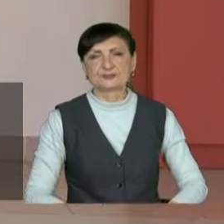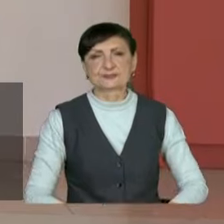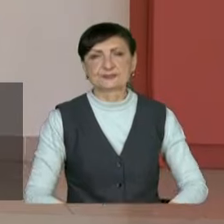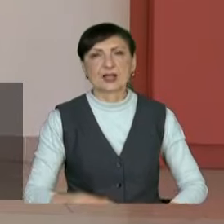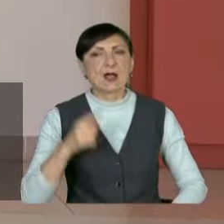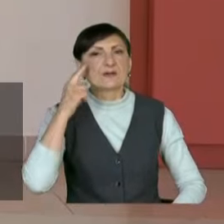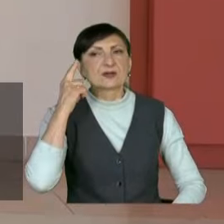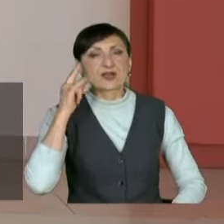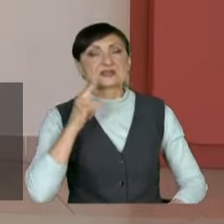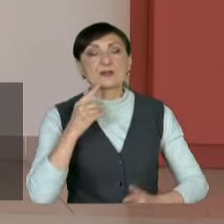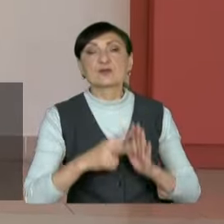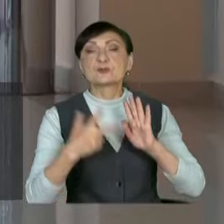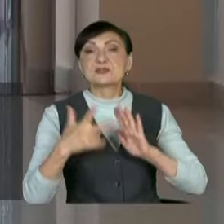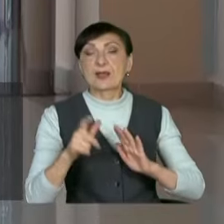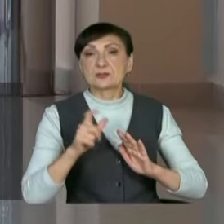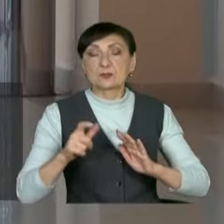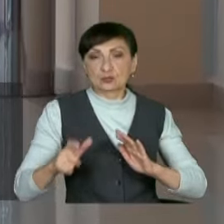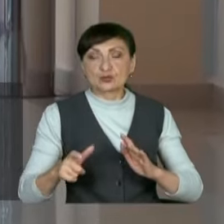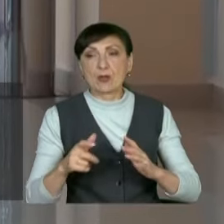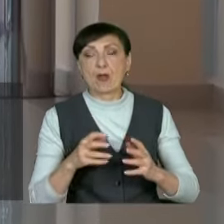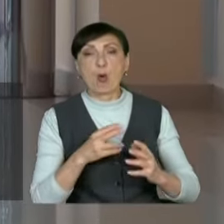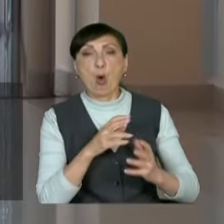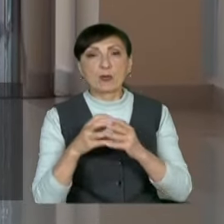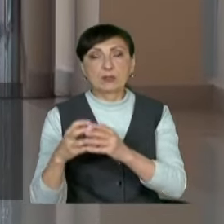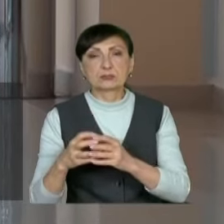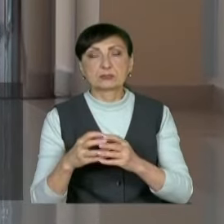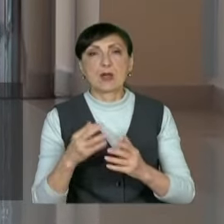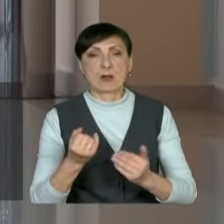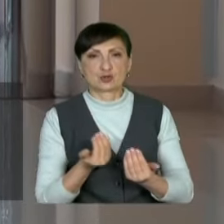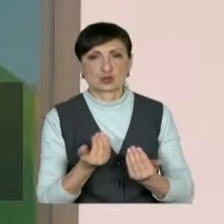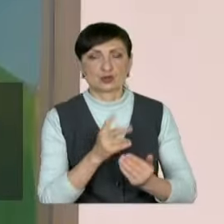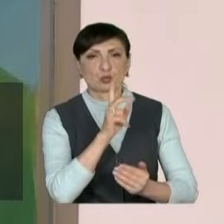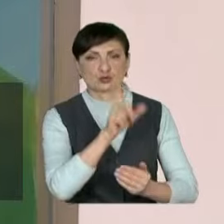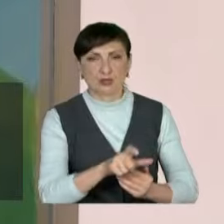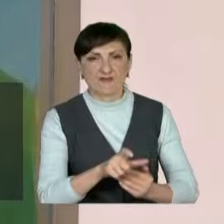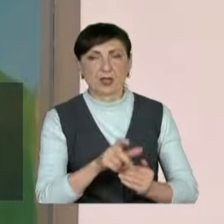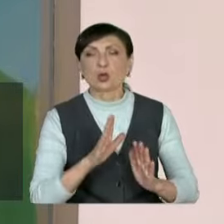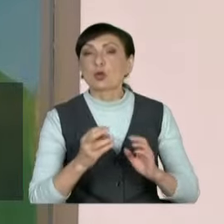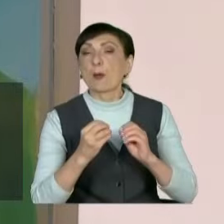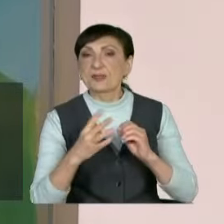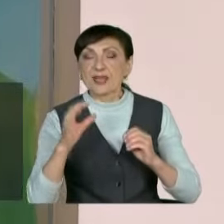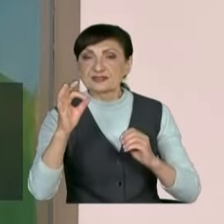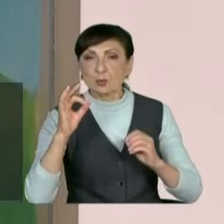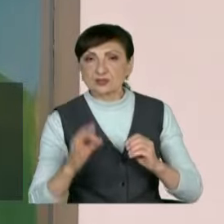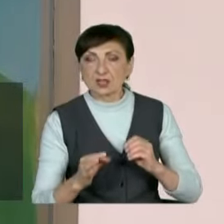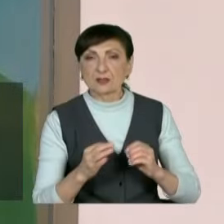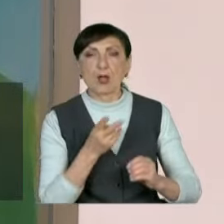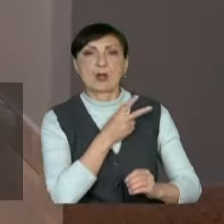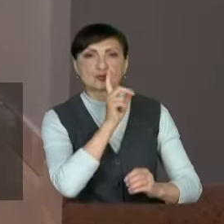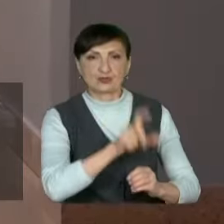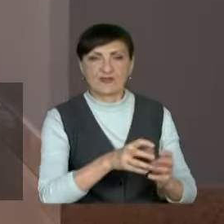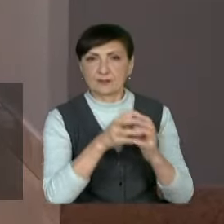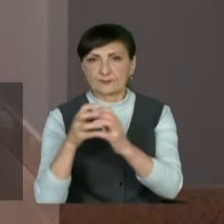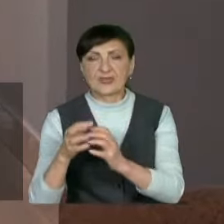Казахстане 85% трансплантации органов осуществляются от прижизненных доноров и только 15% от посмертных.